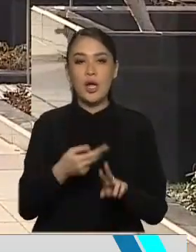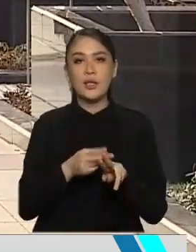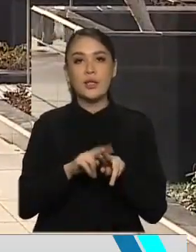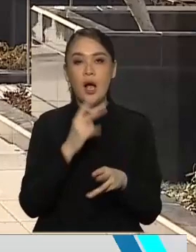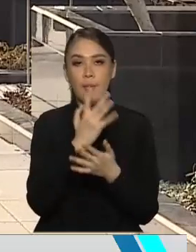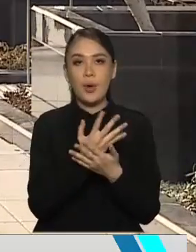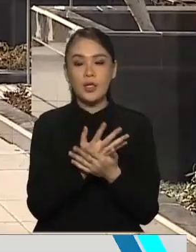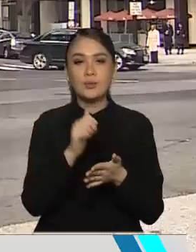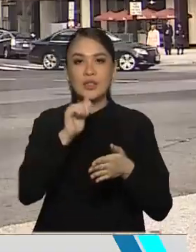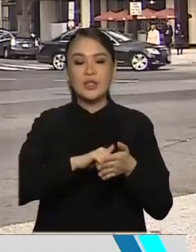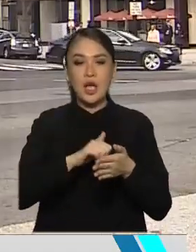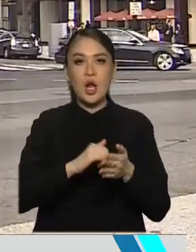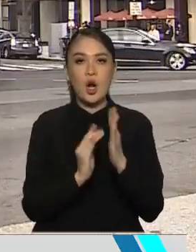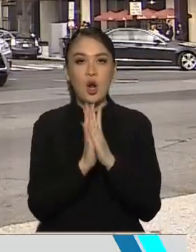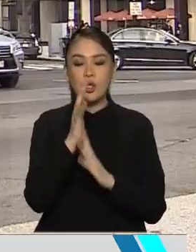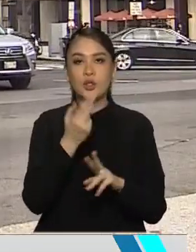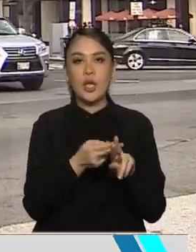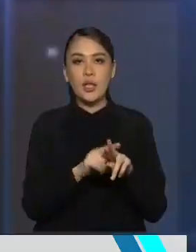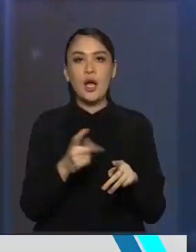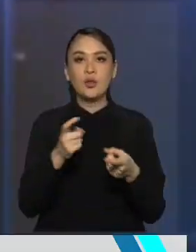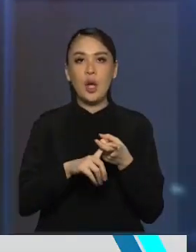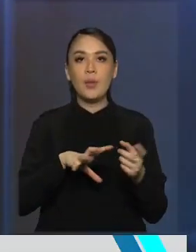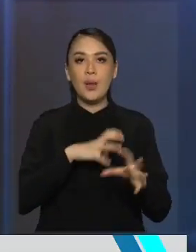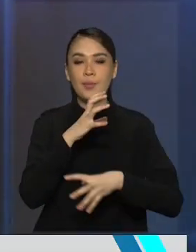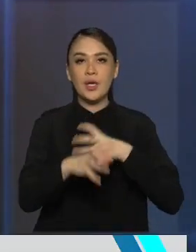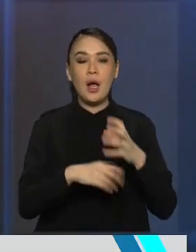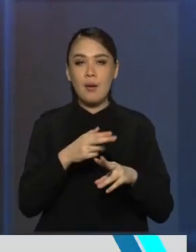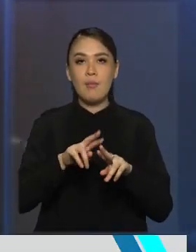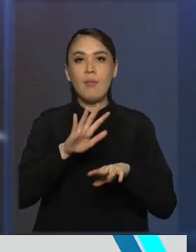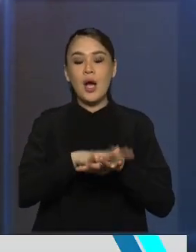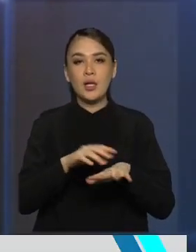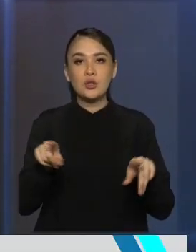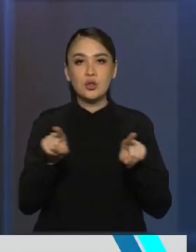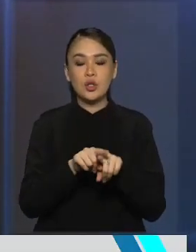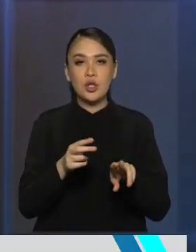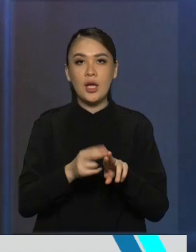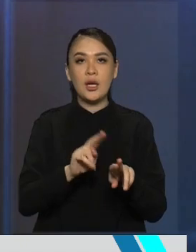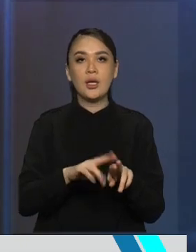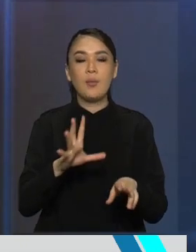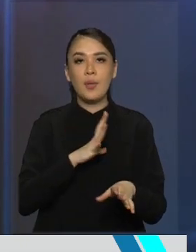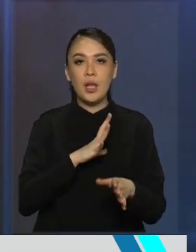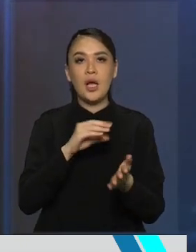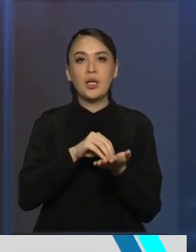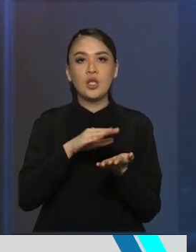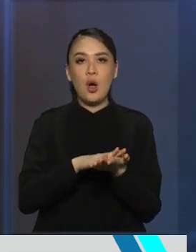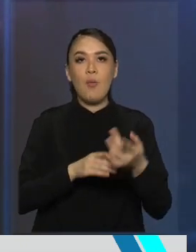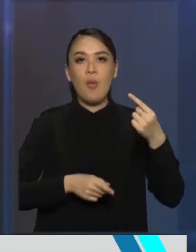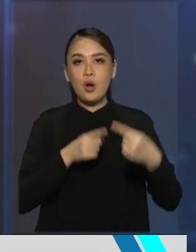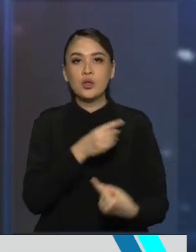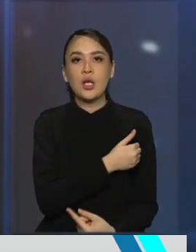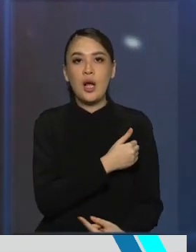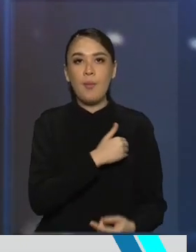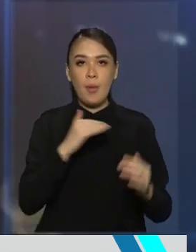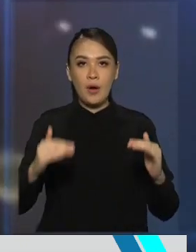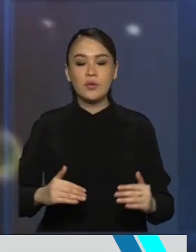из причин роста инфляции, с которой мировые центробанки, в том числе и Федеральная резервная система, пытаются бороться путем